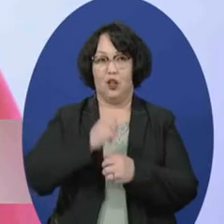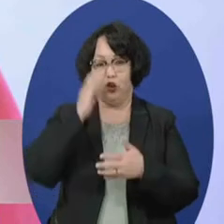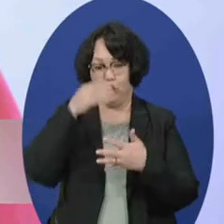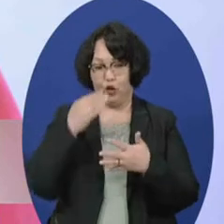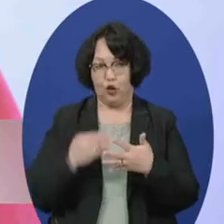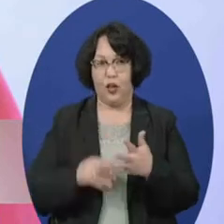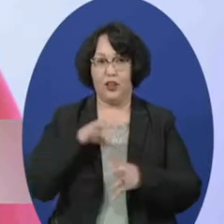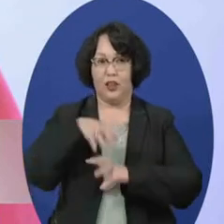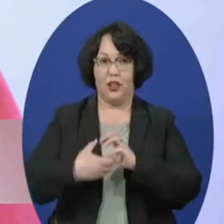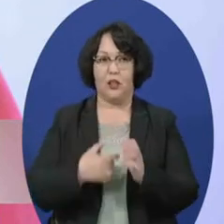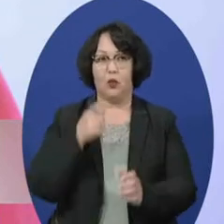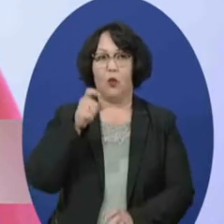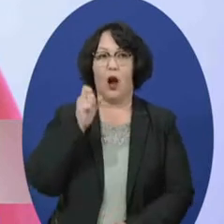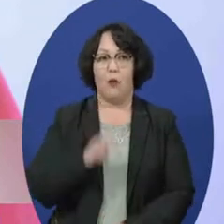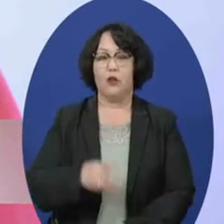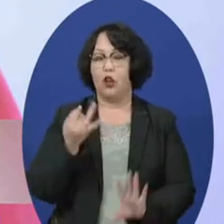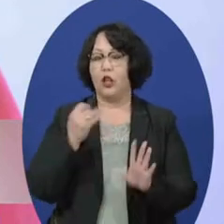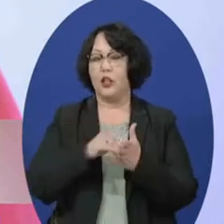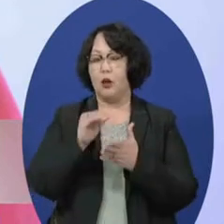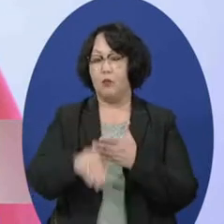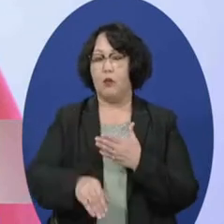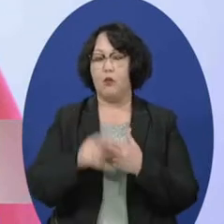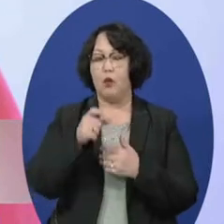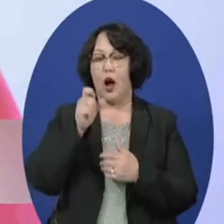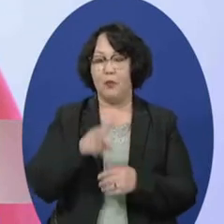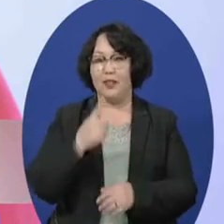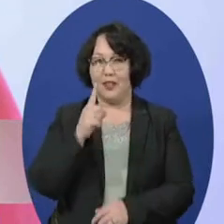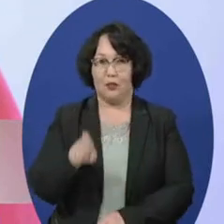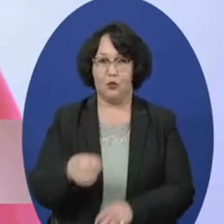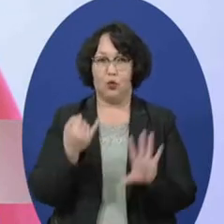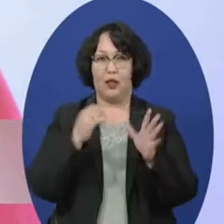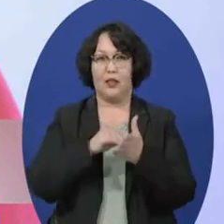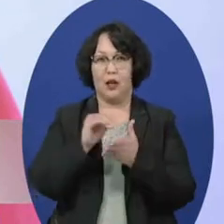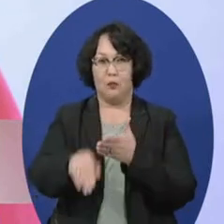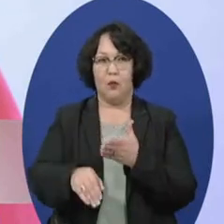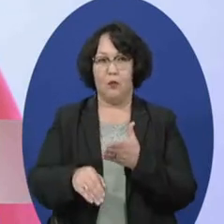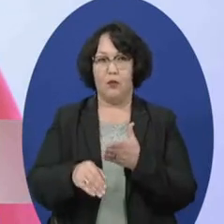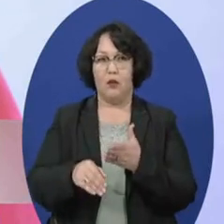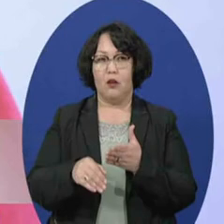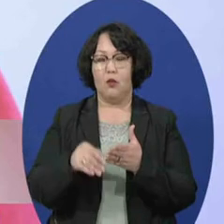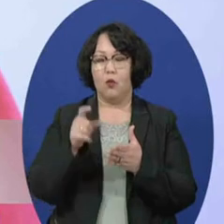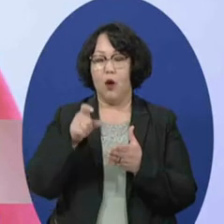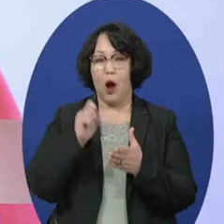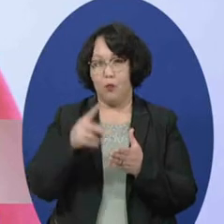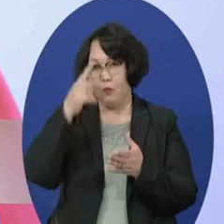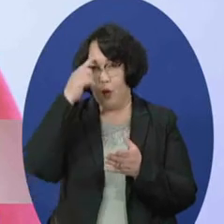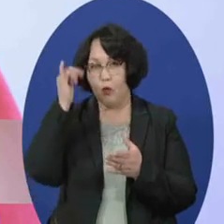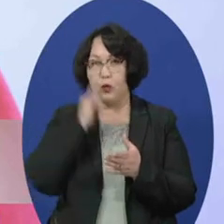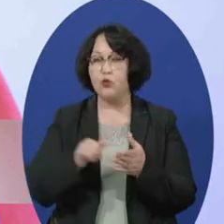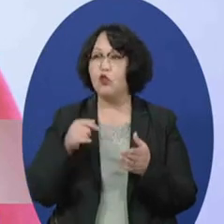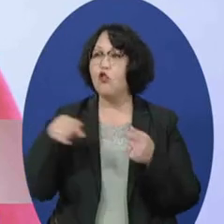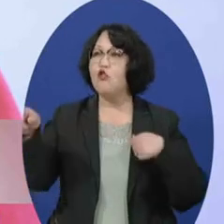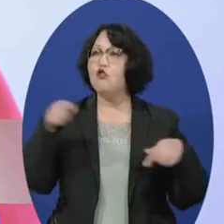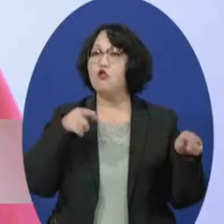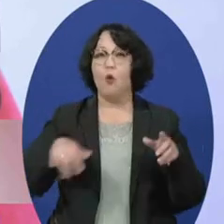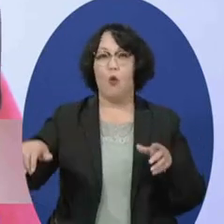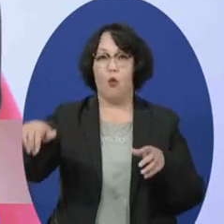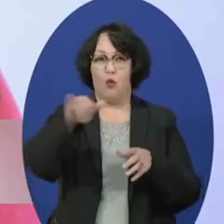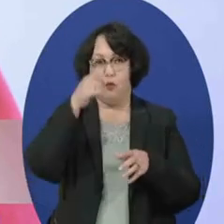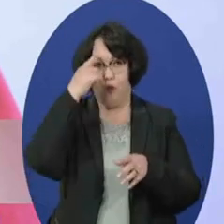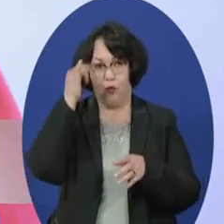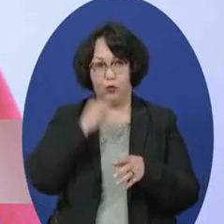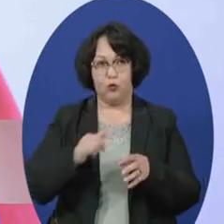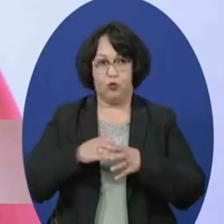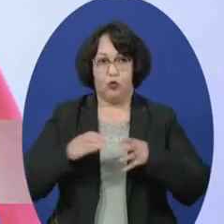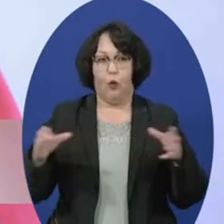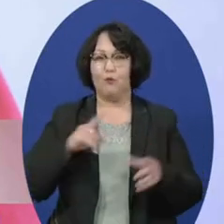Дэлхийн хүн амын 7 тэр хүн амын 1.6 тэрбум хүн Монгол улсыг тойрон амьдарч байгаа. Энэ агуу том зах зээл рүү Монгол